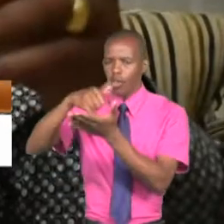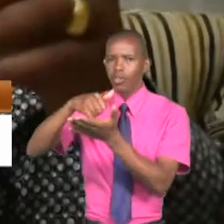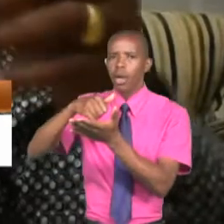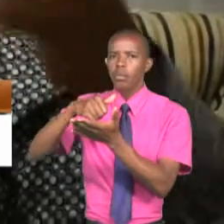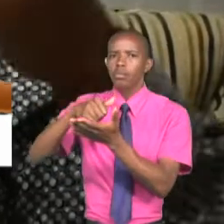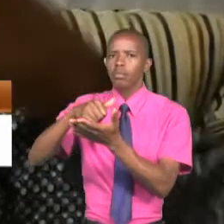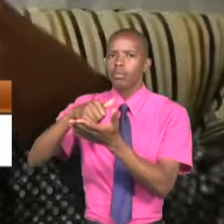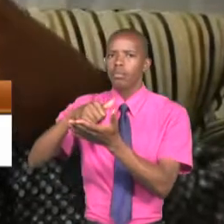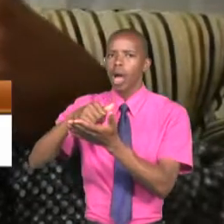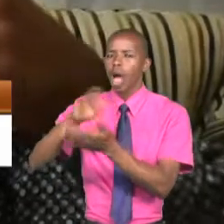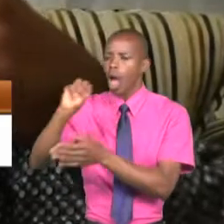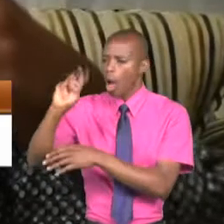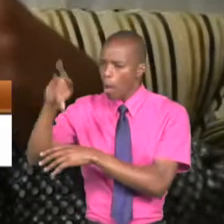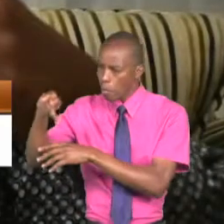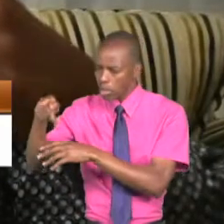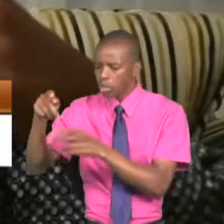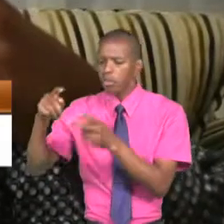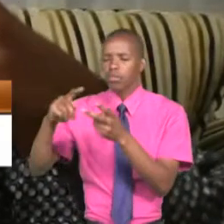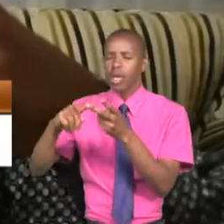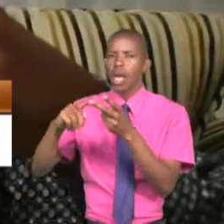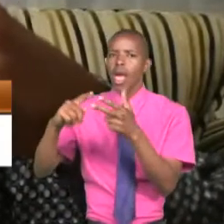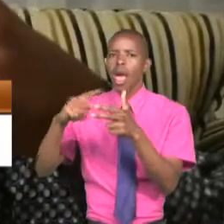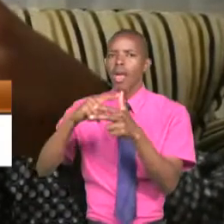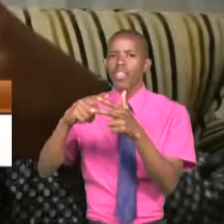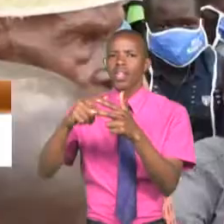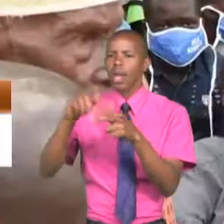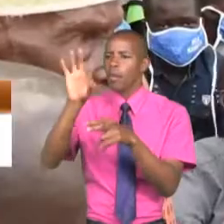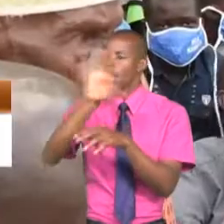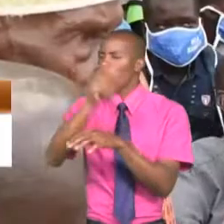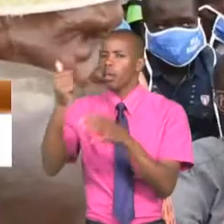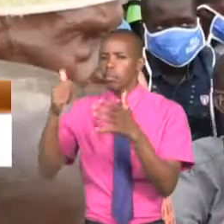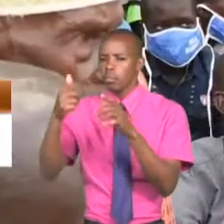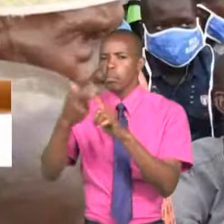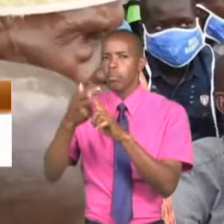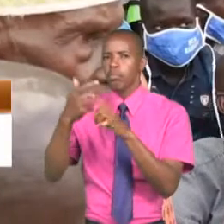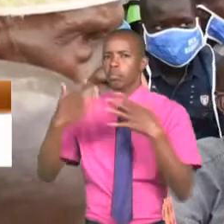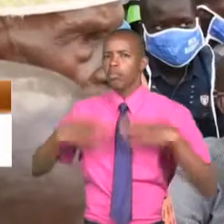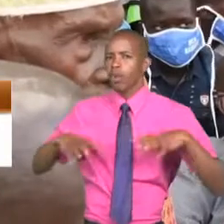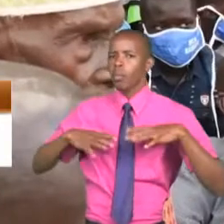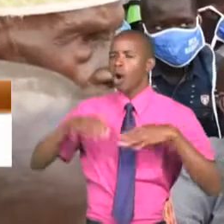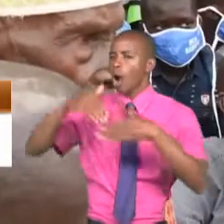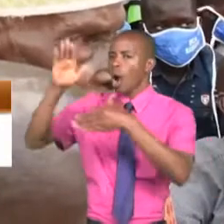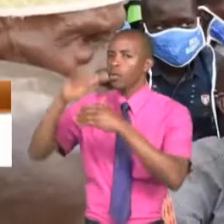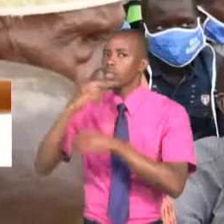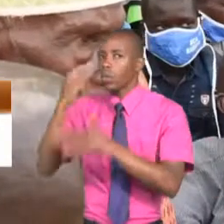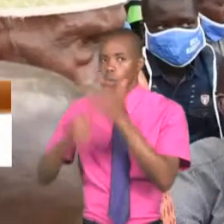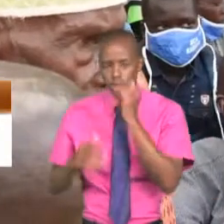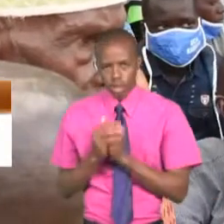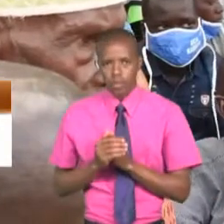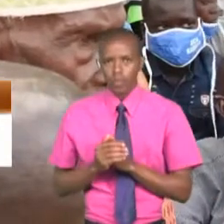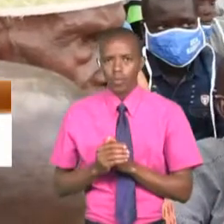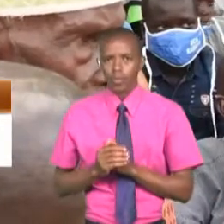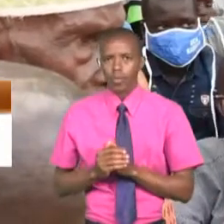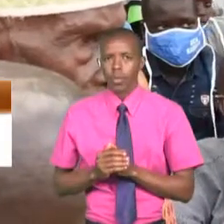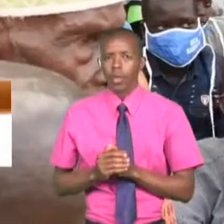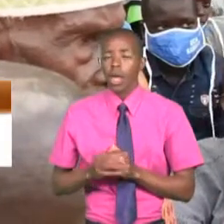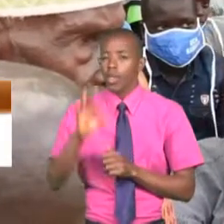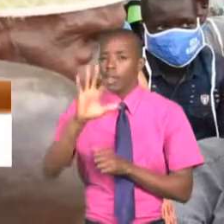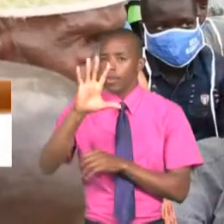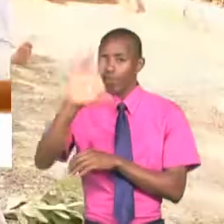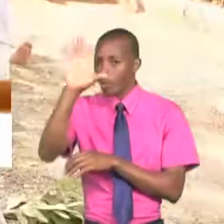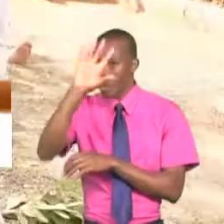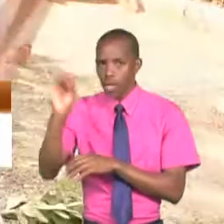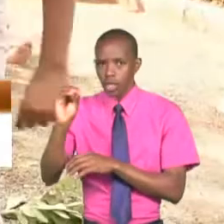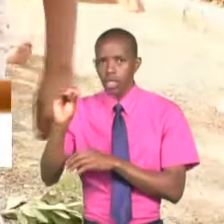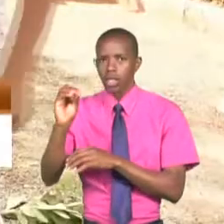parliament, then we take technocrats from outside. Hata hivyo, alidai kuwa ingawa 35% inaenda